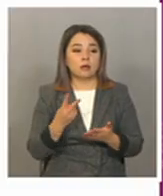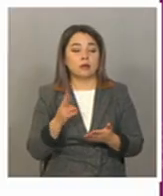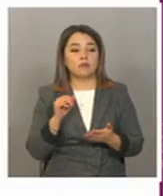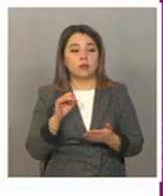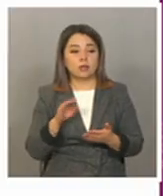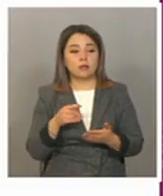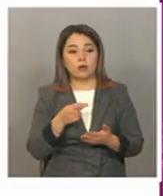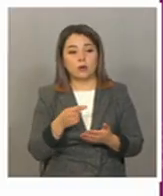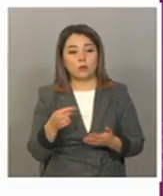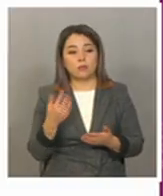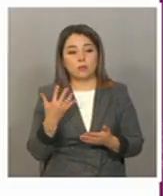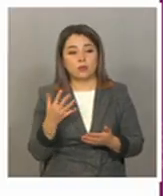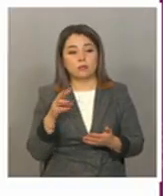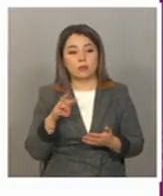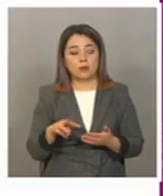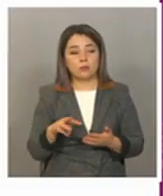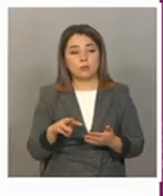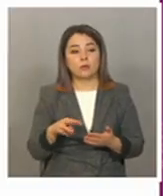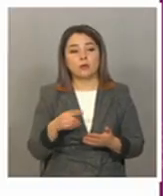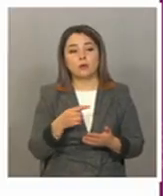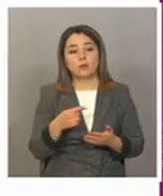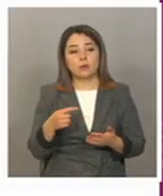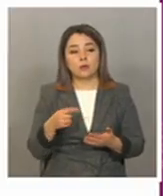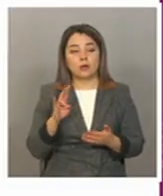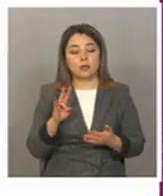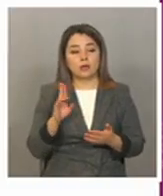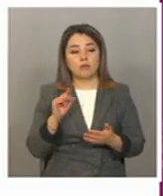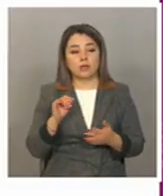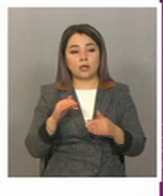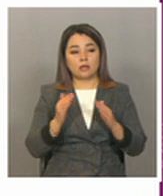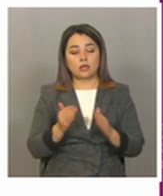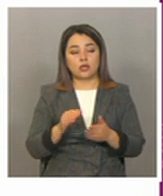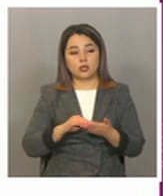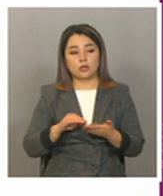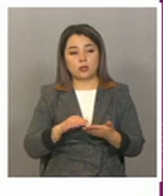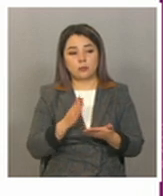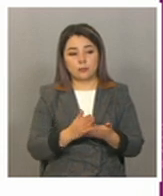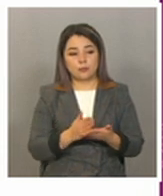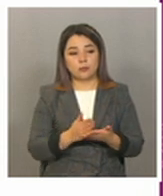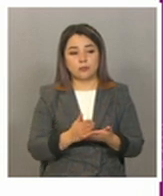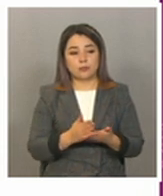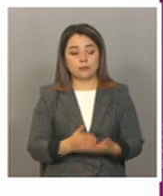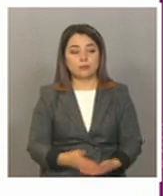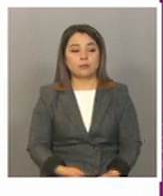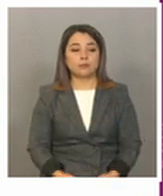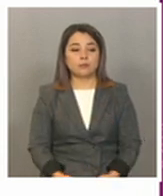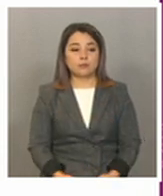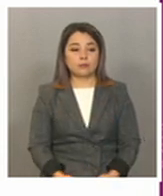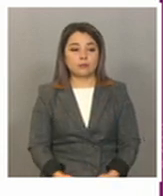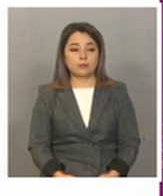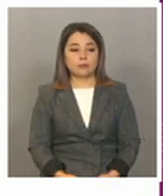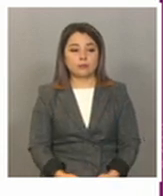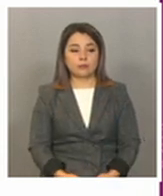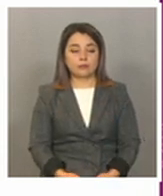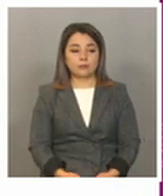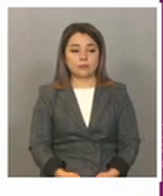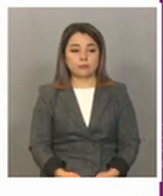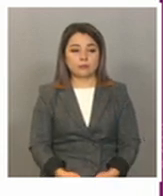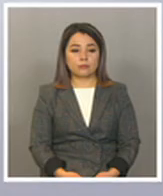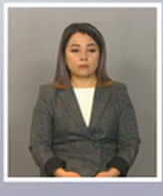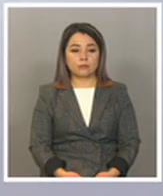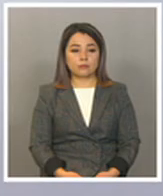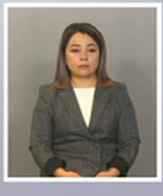квадраты азайту, 2 өрнектің айырмасының квадраты түрінде жазсақ, 5m азайтылған n-нің квадраты